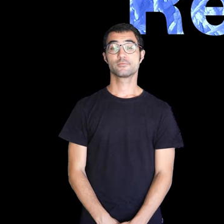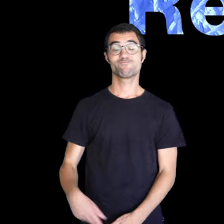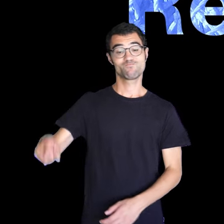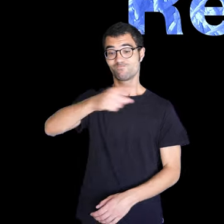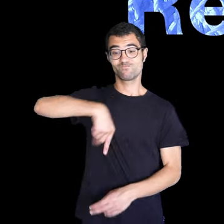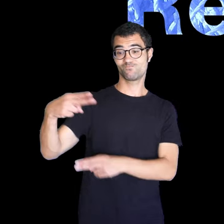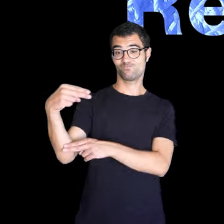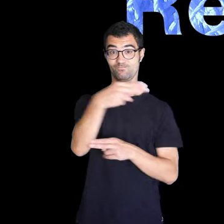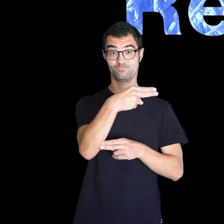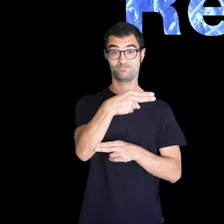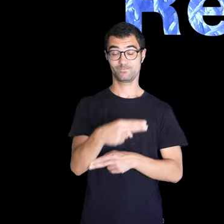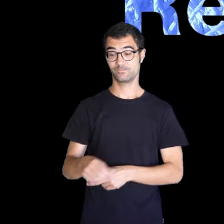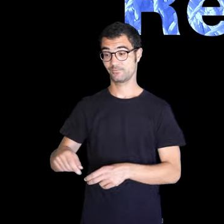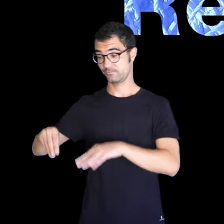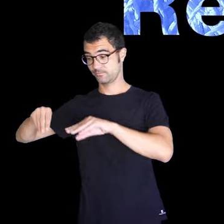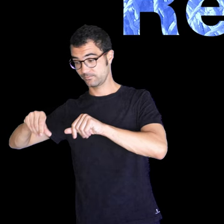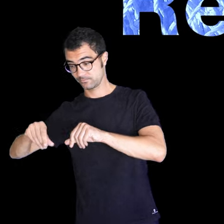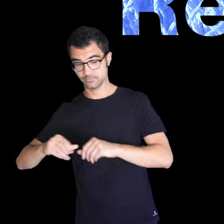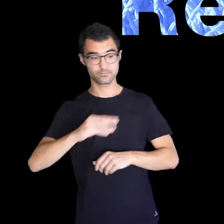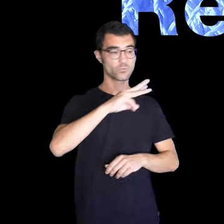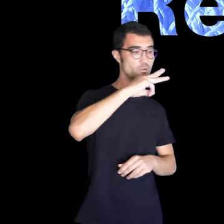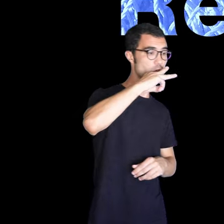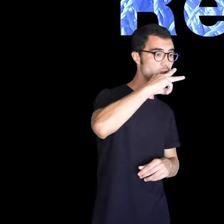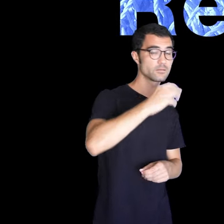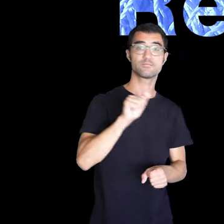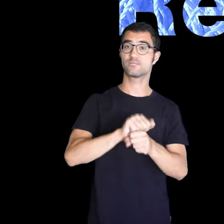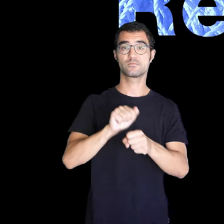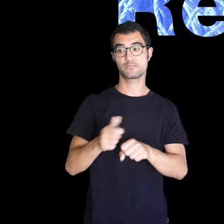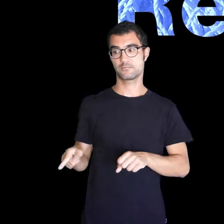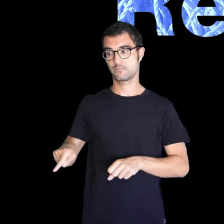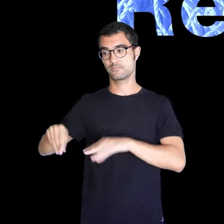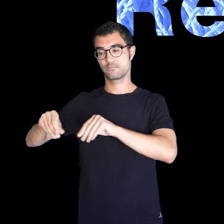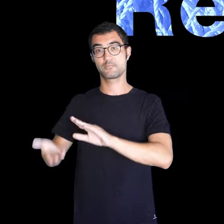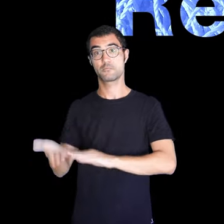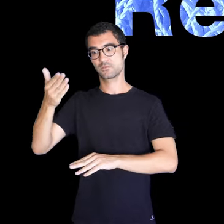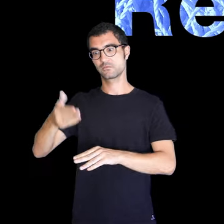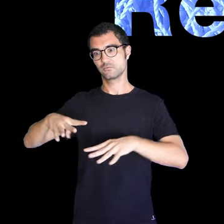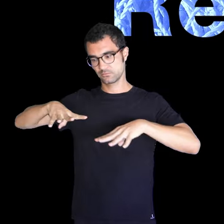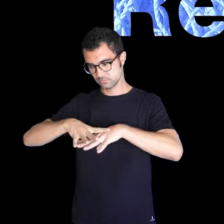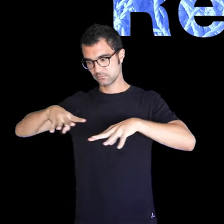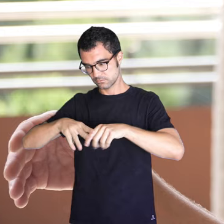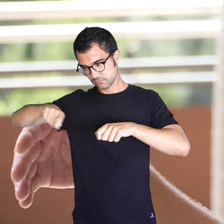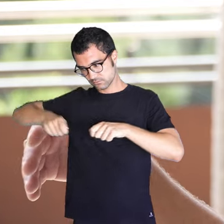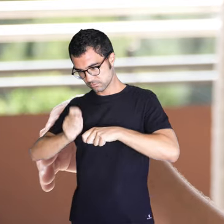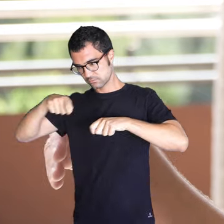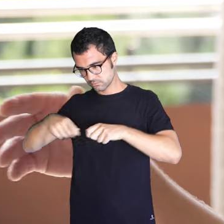Pescador té més feina en terra que a la mà. A l'hora d'armar les xarxes, a l'hora de dobar-les,